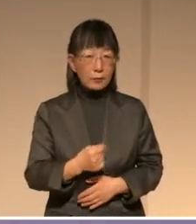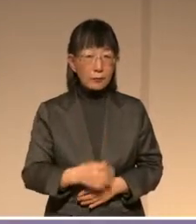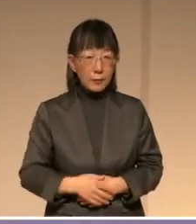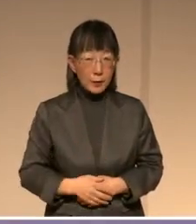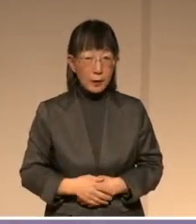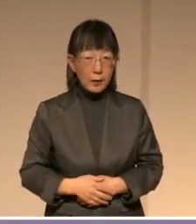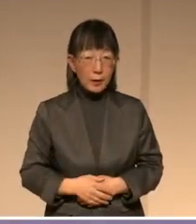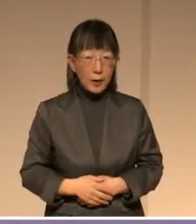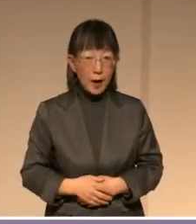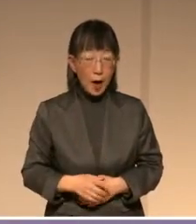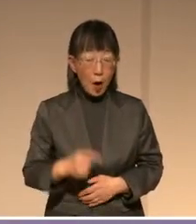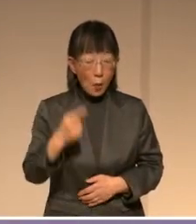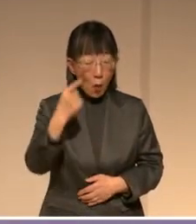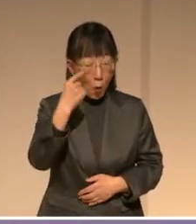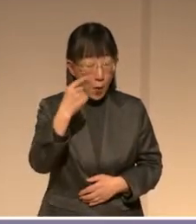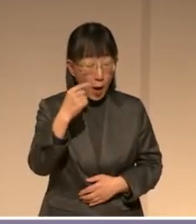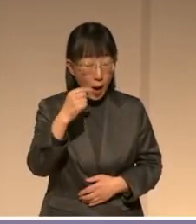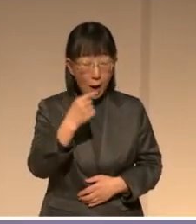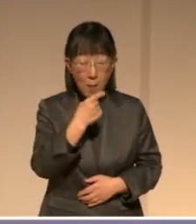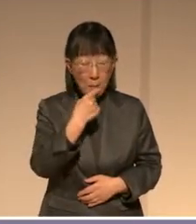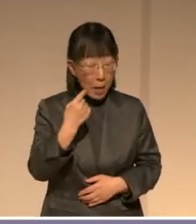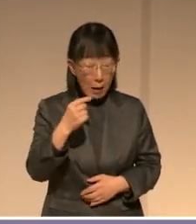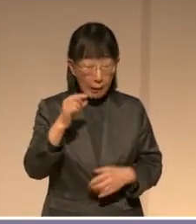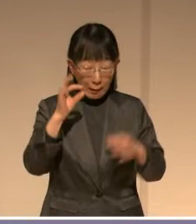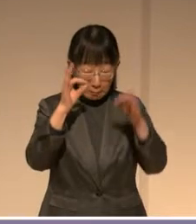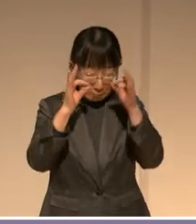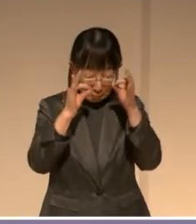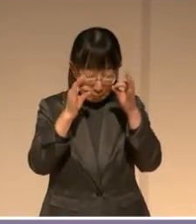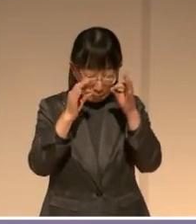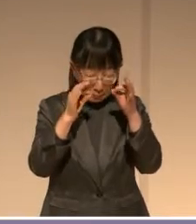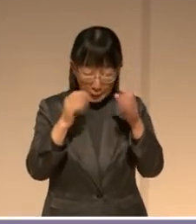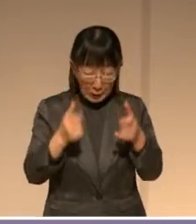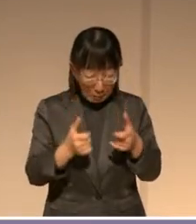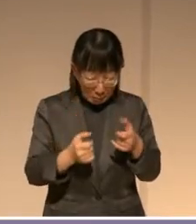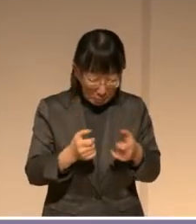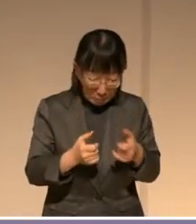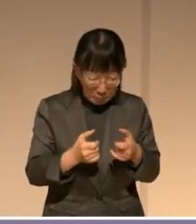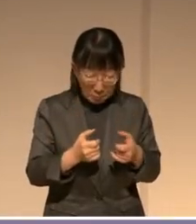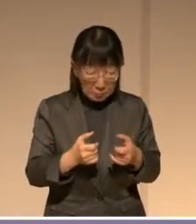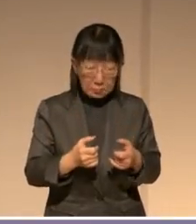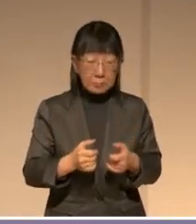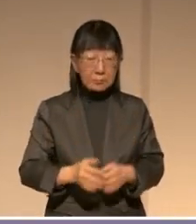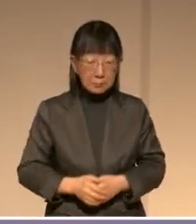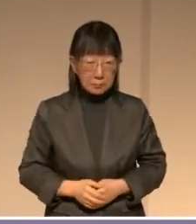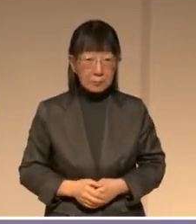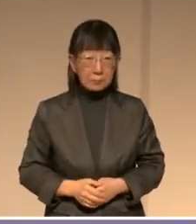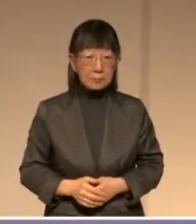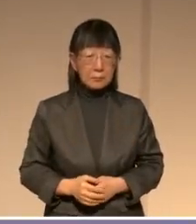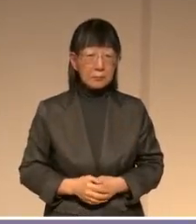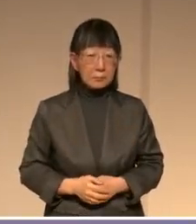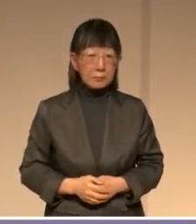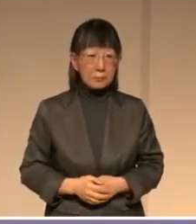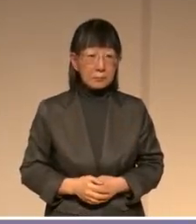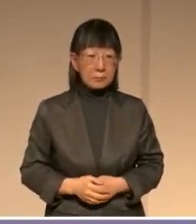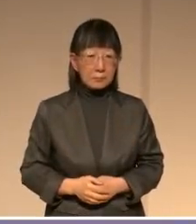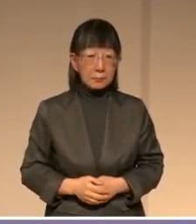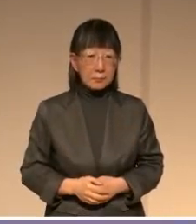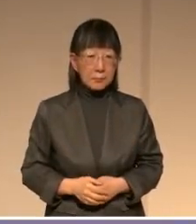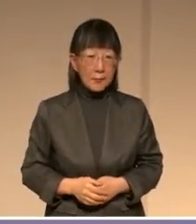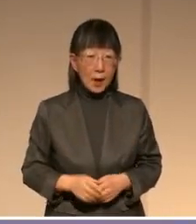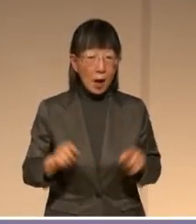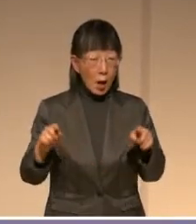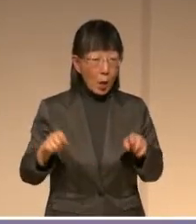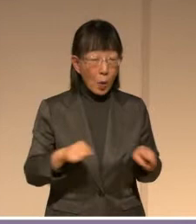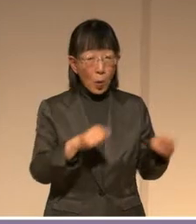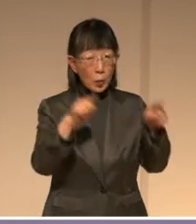てって言好きで現作る人になりたいなっていうのであのコンピューターの勉強とかして